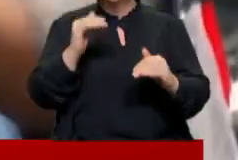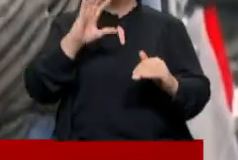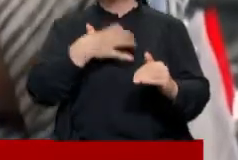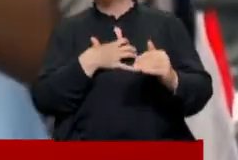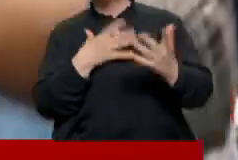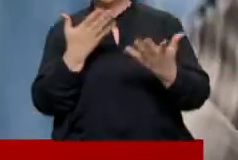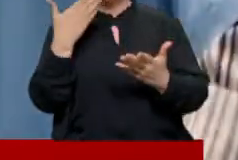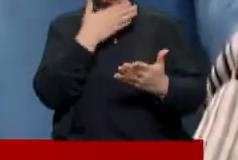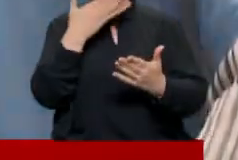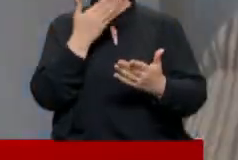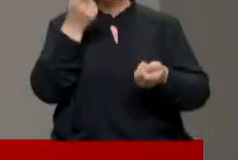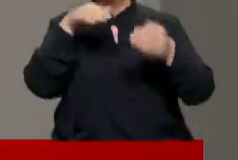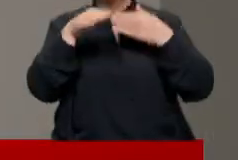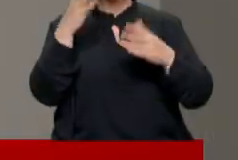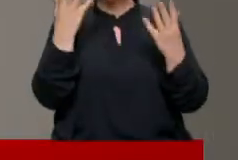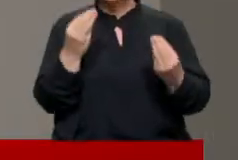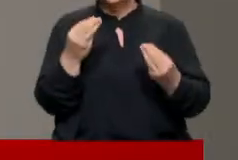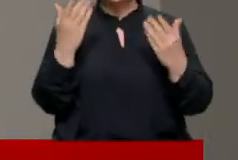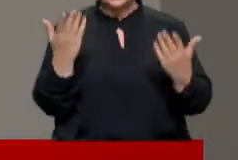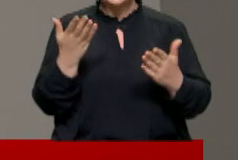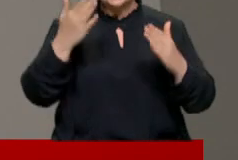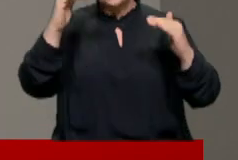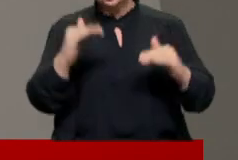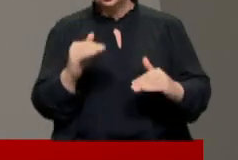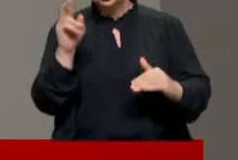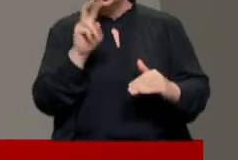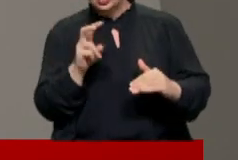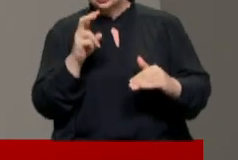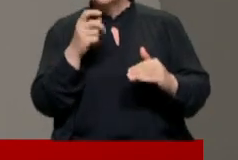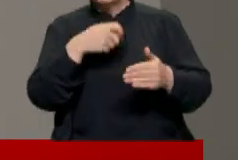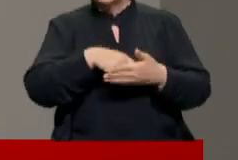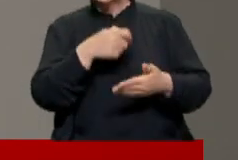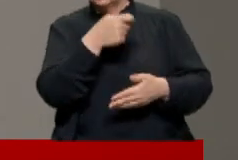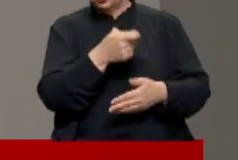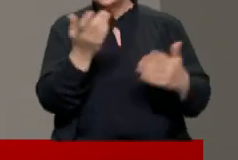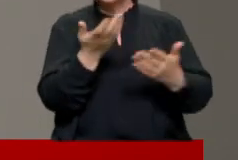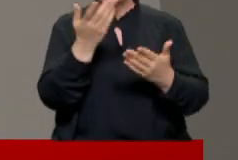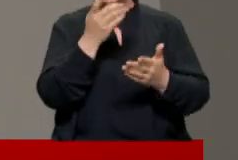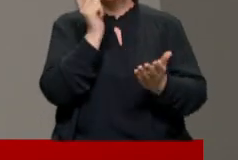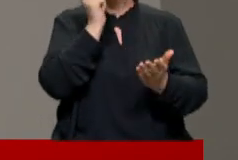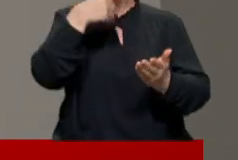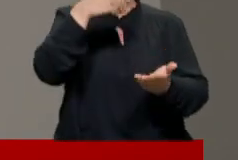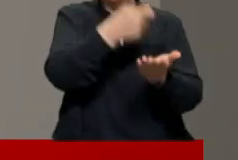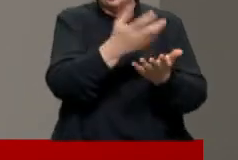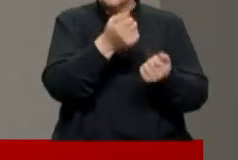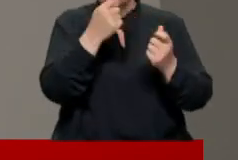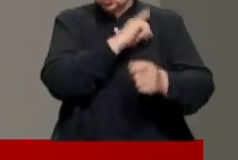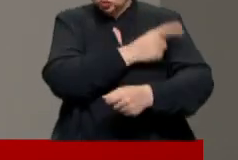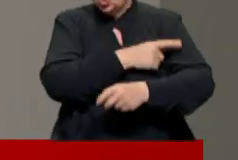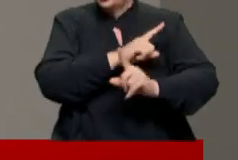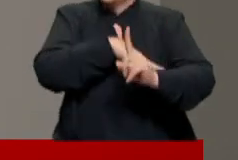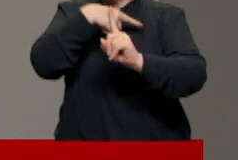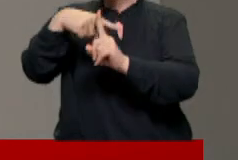cazip istihdam koşulları oluşmuş. Yani daha düşük döviz cinsi ücret, daha düşük satın alma gücü ama diğer